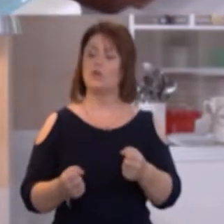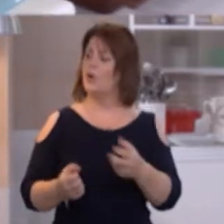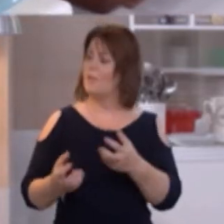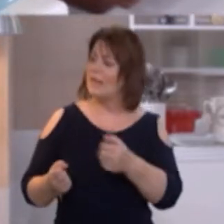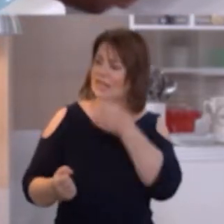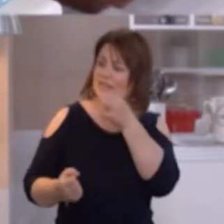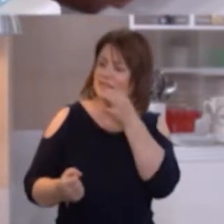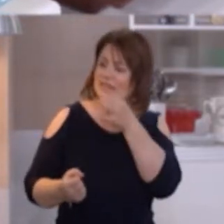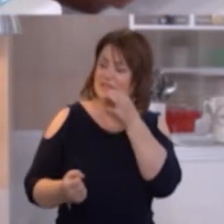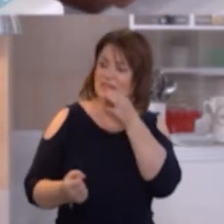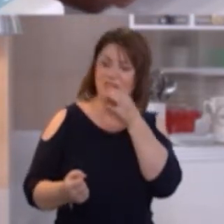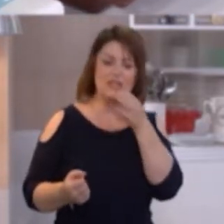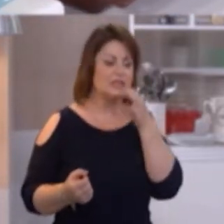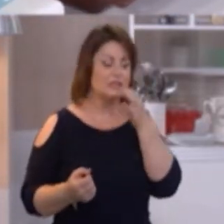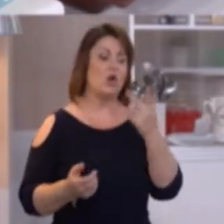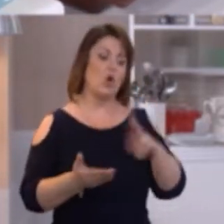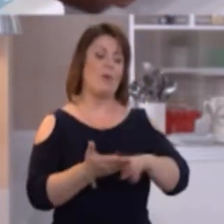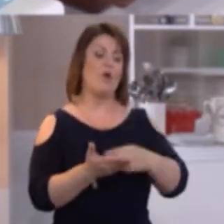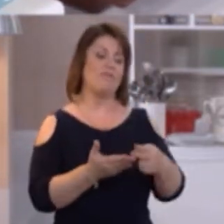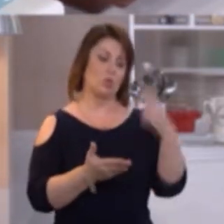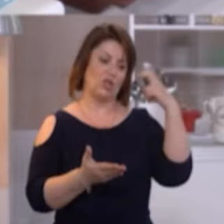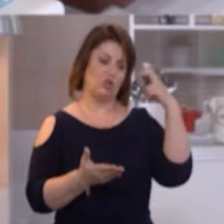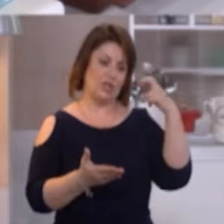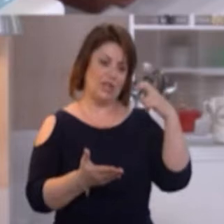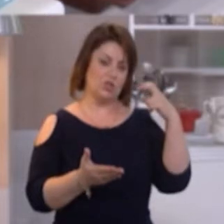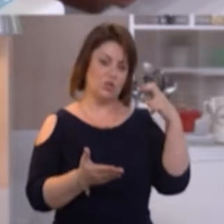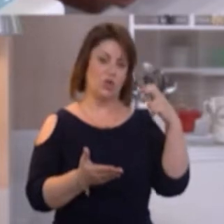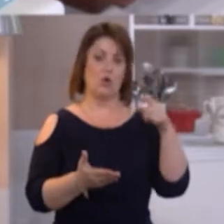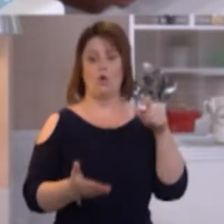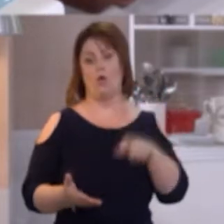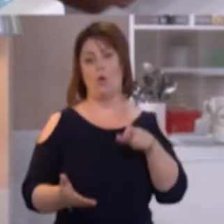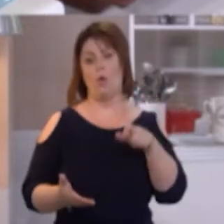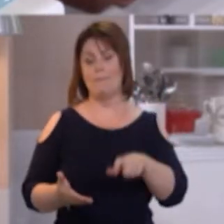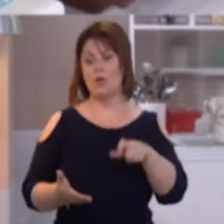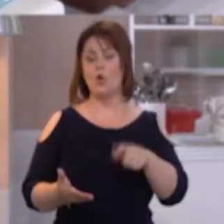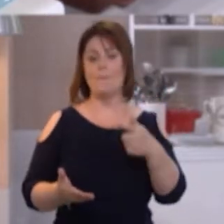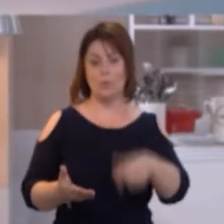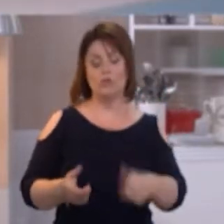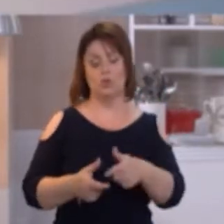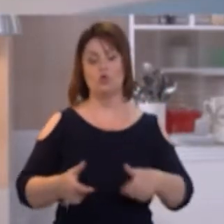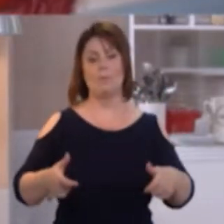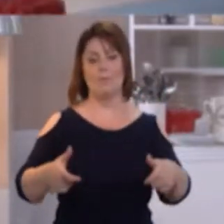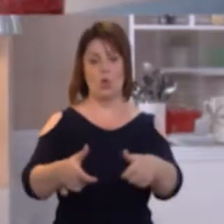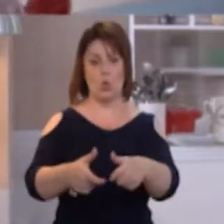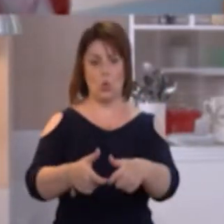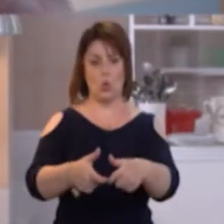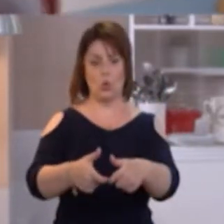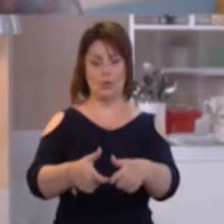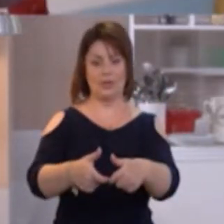comunque la confettura di ciliegia, ok. Necessita assolutamente, per quello che abbiamo fatto il ciambellone,